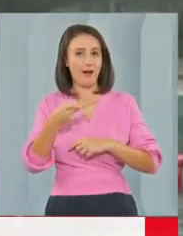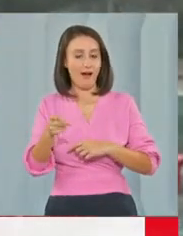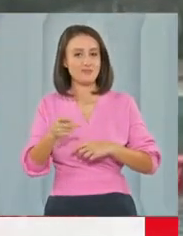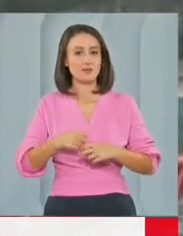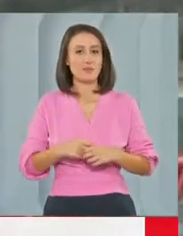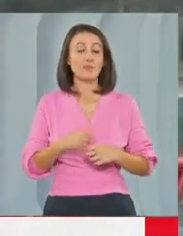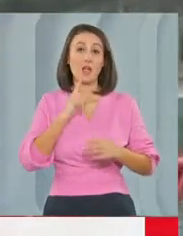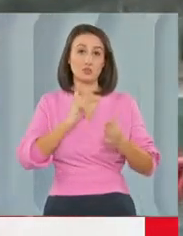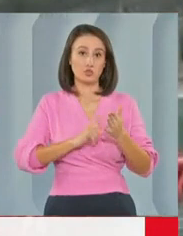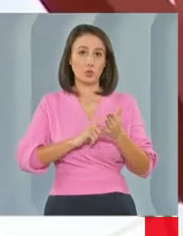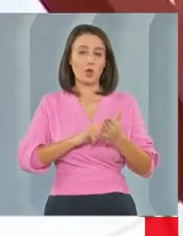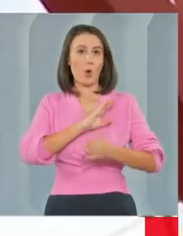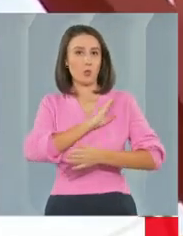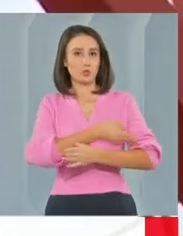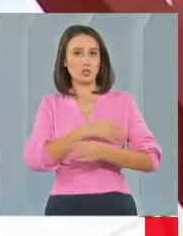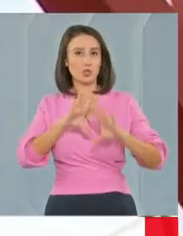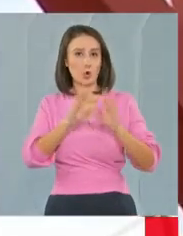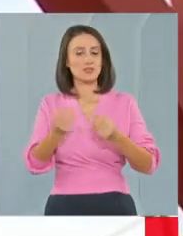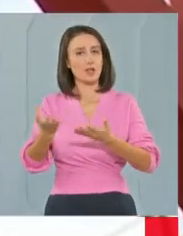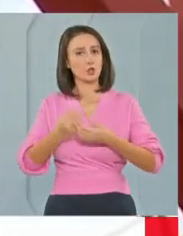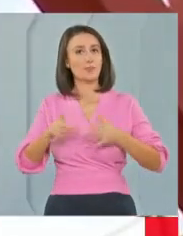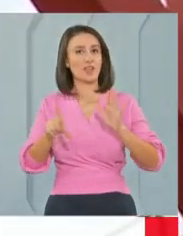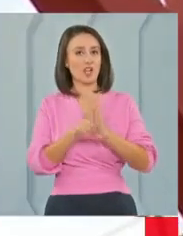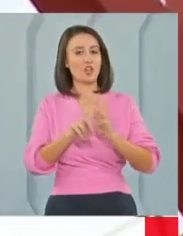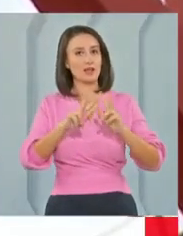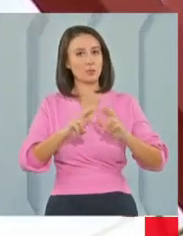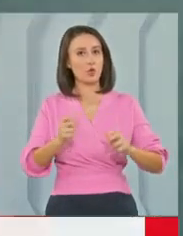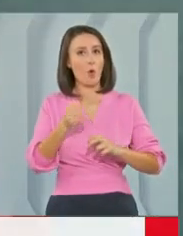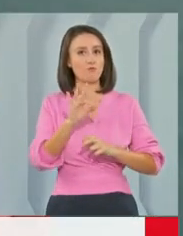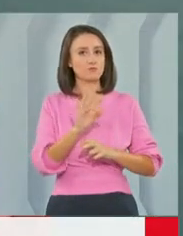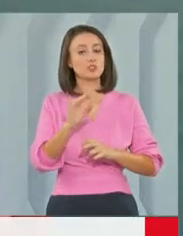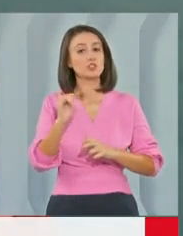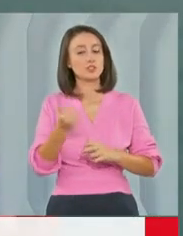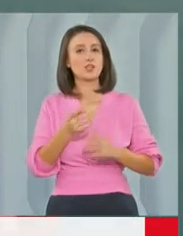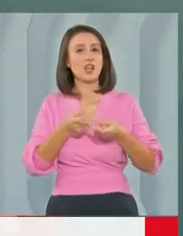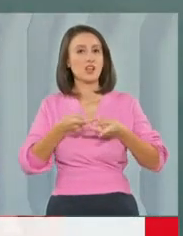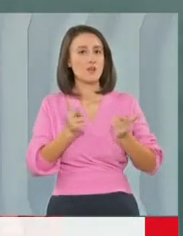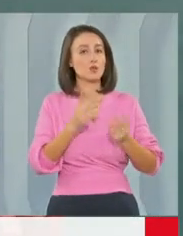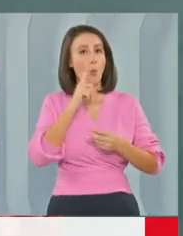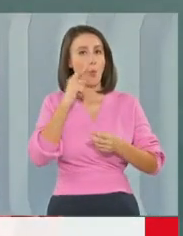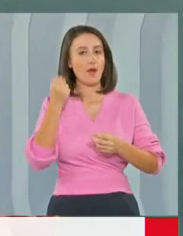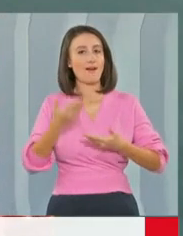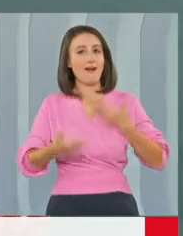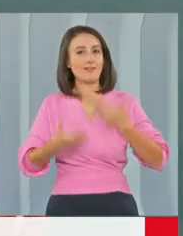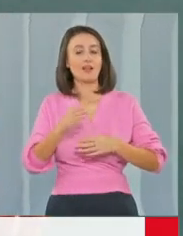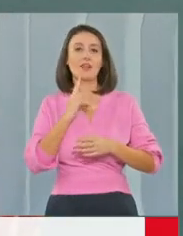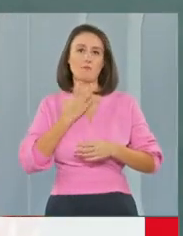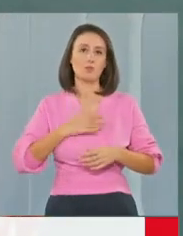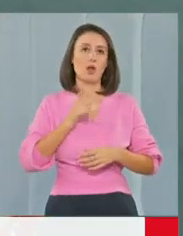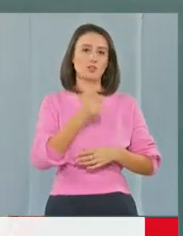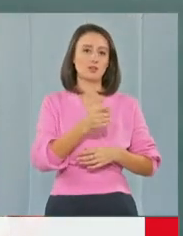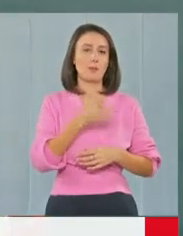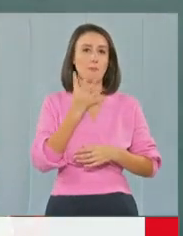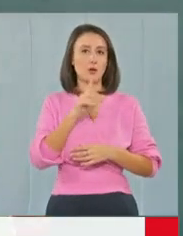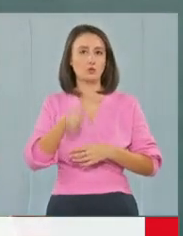cristoforheș cerea autorităților române să adopte legea exploatărilor Offshore și să livreze Ungariei cantitatea dorită de această țară